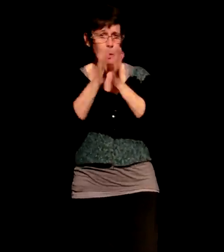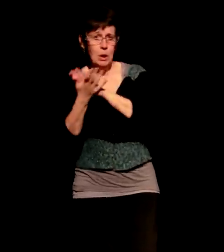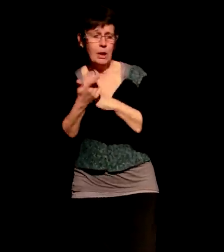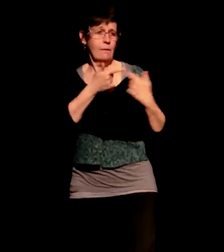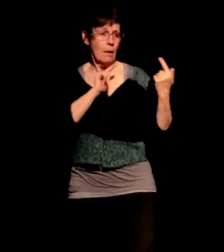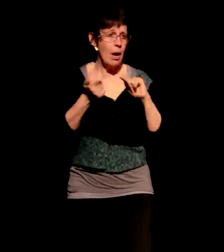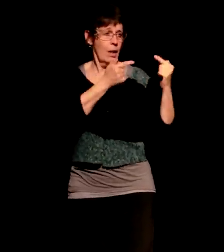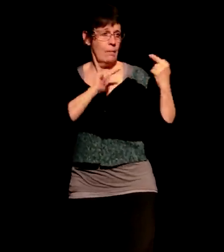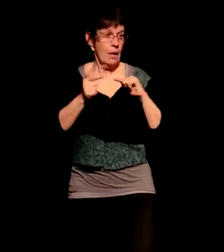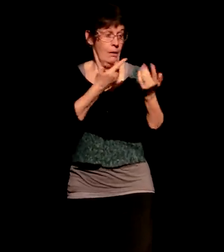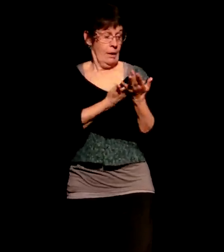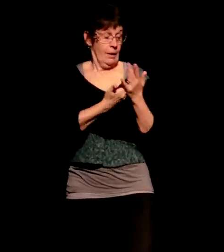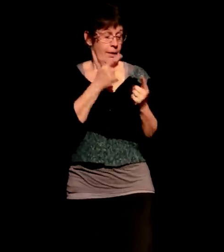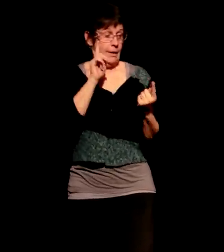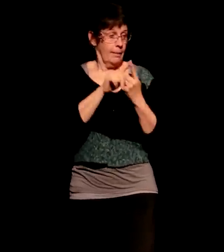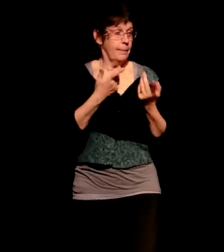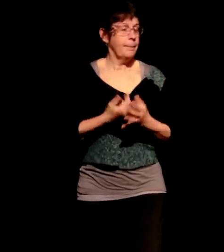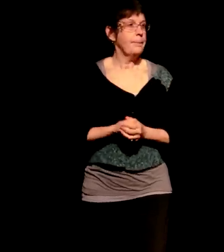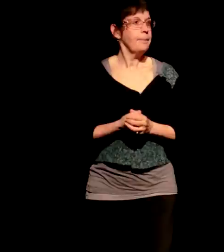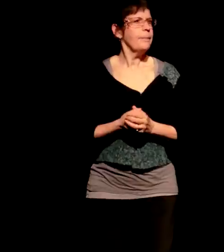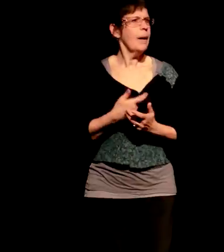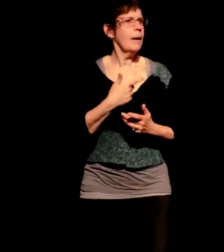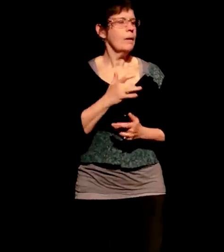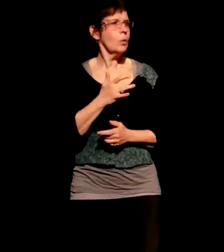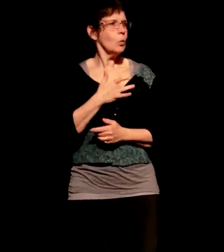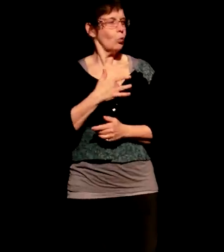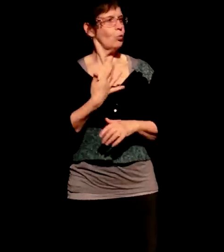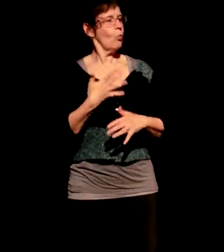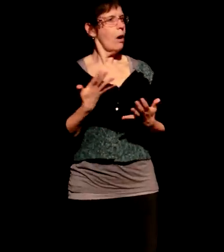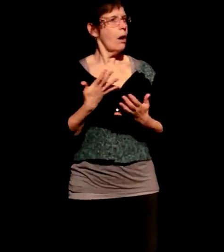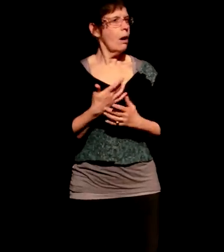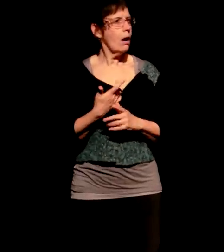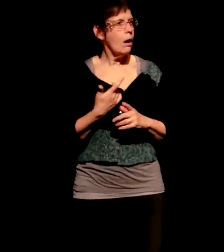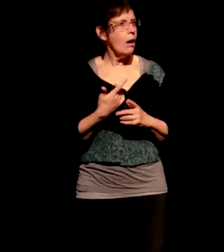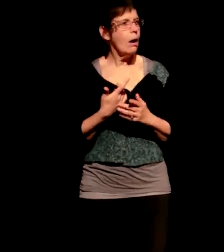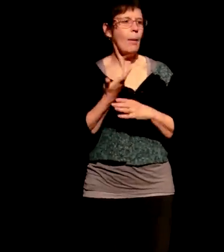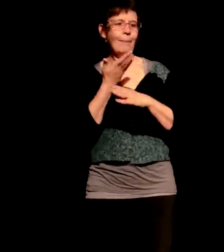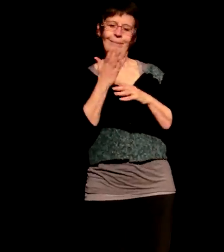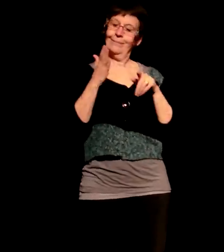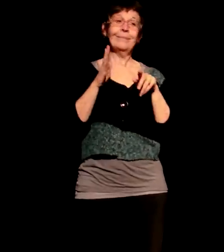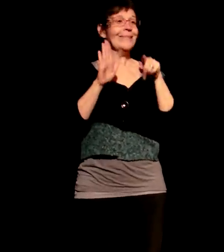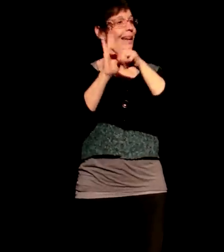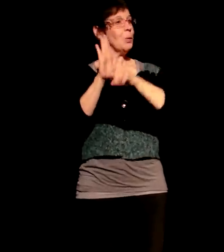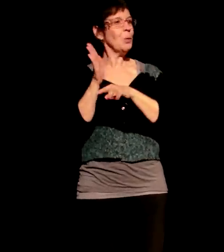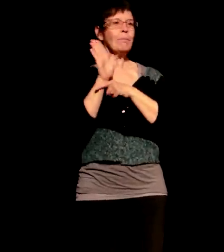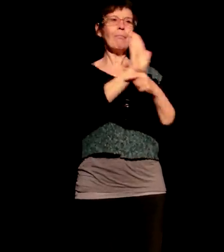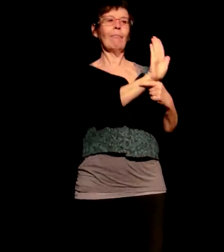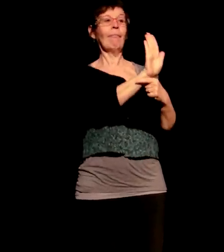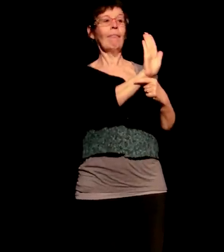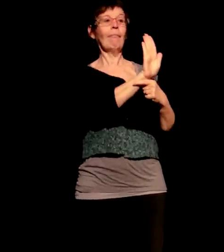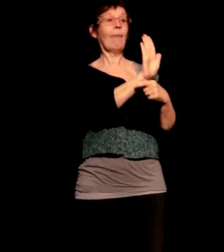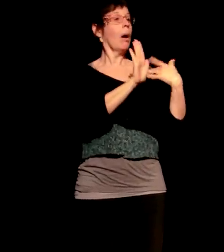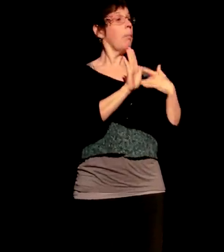chose qui m'a fait mal dans cette histoire, c'est l'argument qu'il a utilisé sur ses statutaires. C'est vrai, hein. C'est vrai que dans les statuts de toutes les organisations